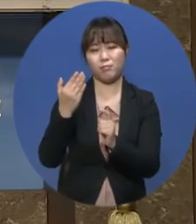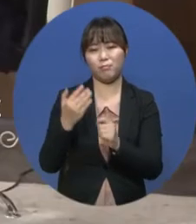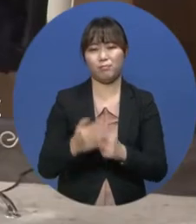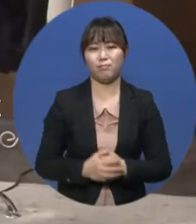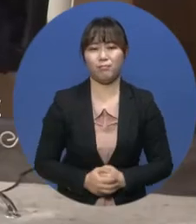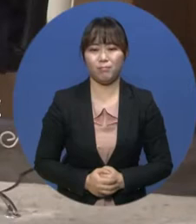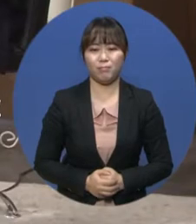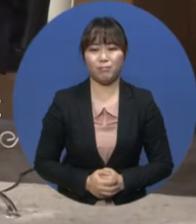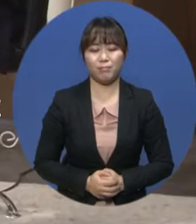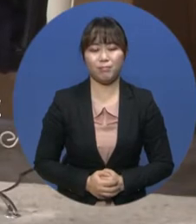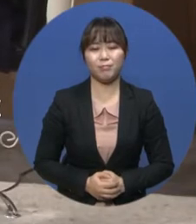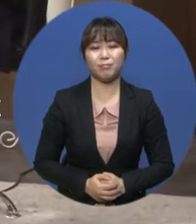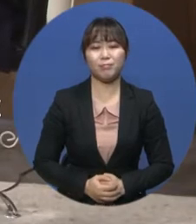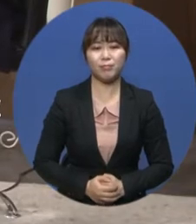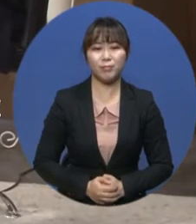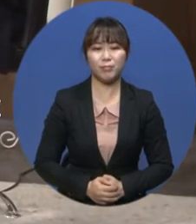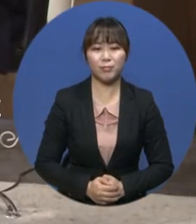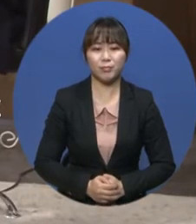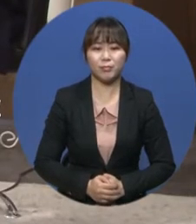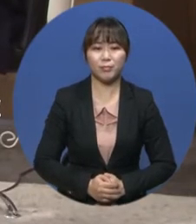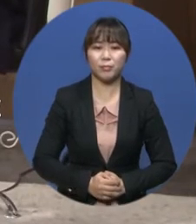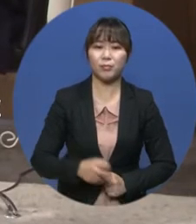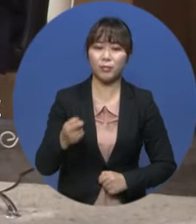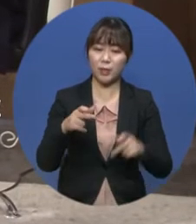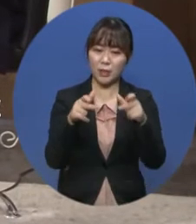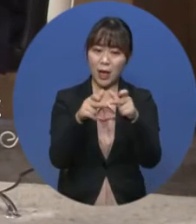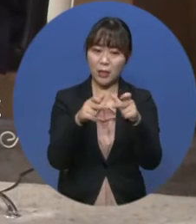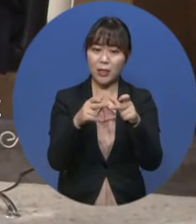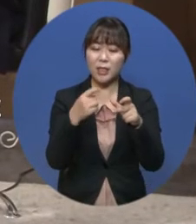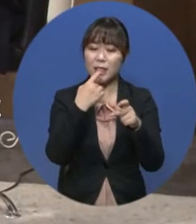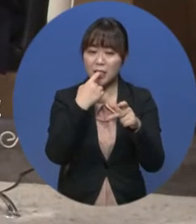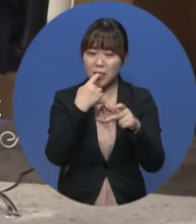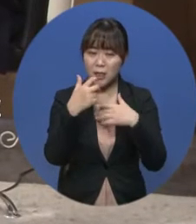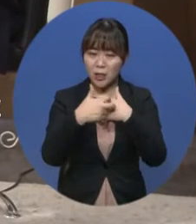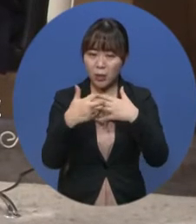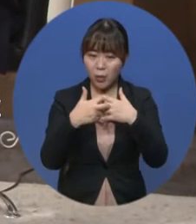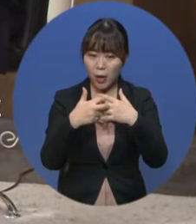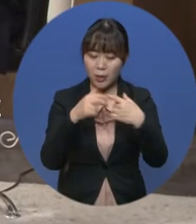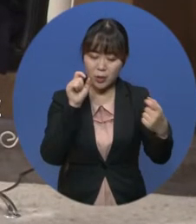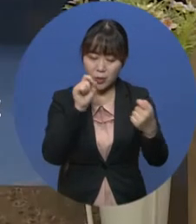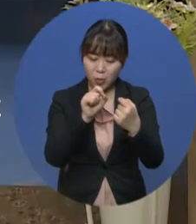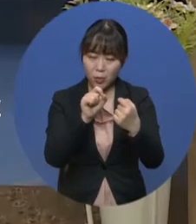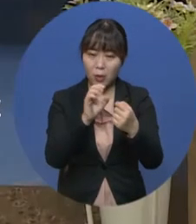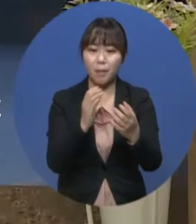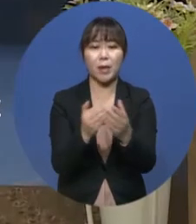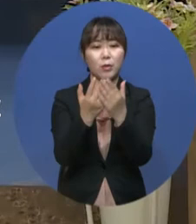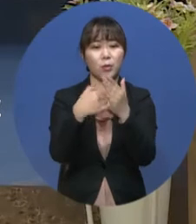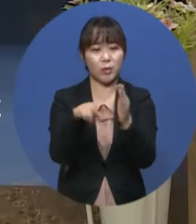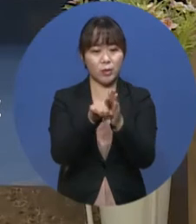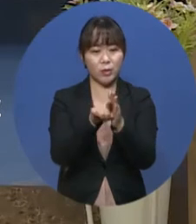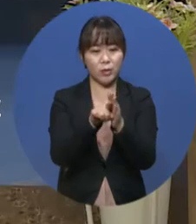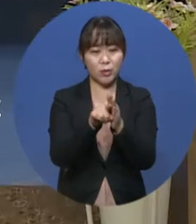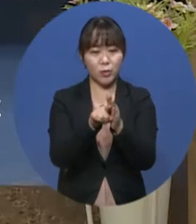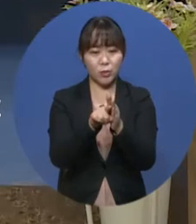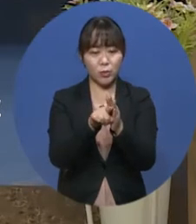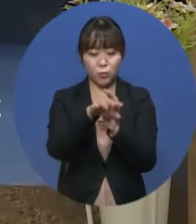있습니다 4 어 그리고 장애인들의 치과 접근 향상을 위해서 치과정보